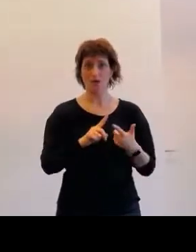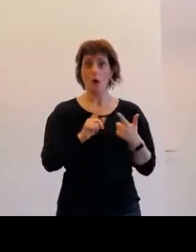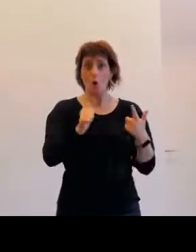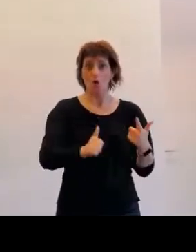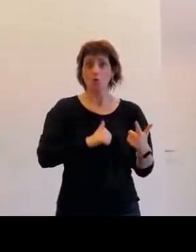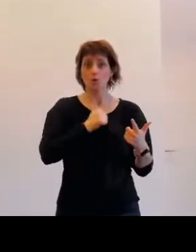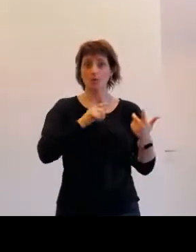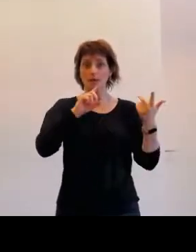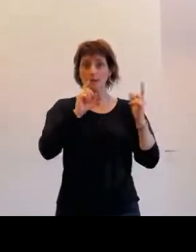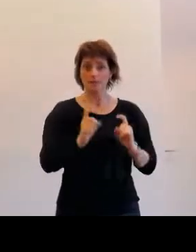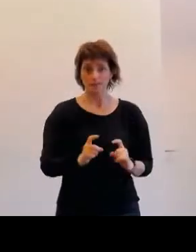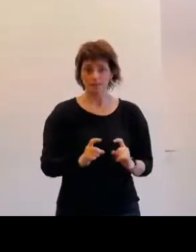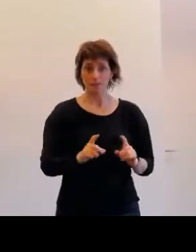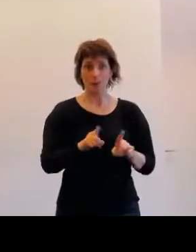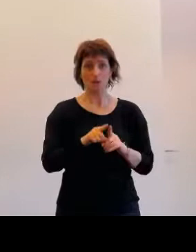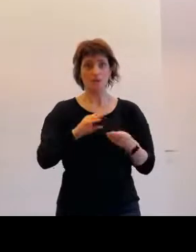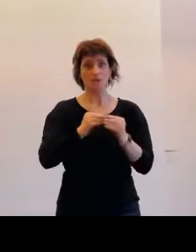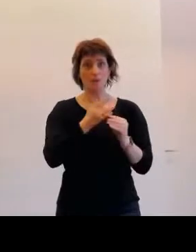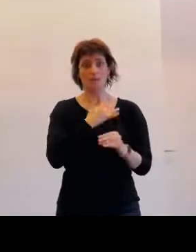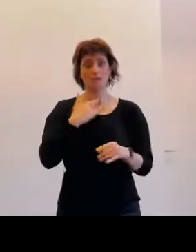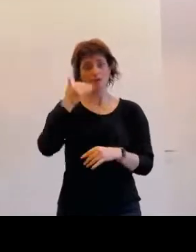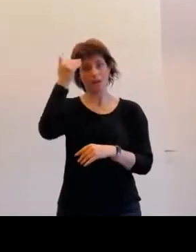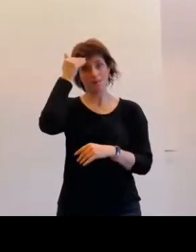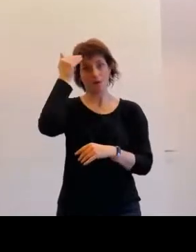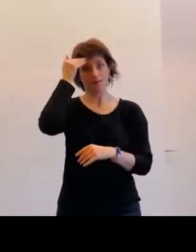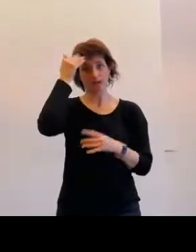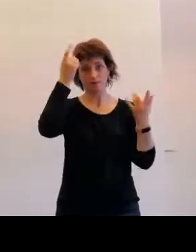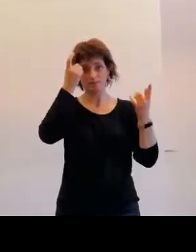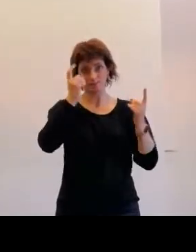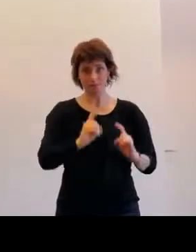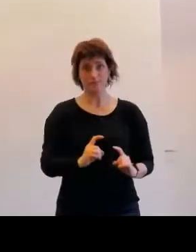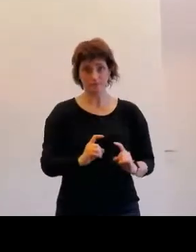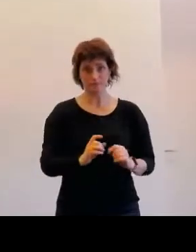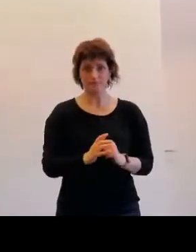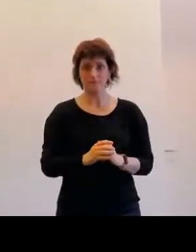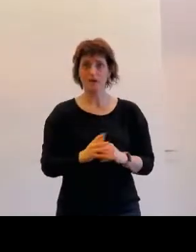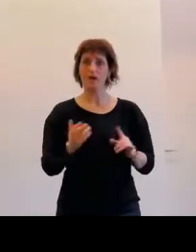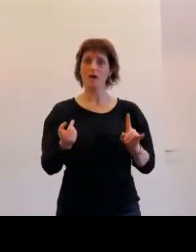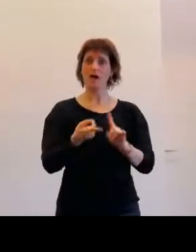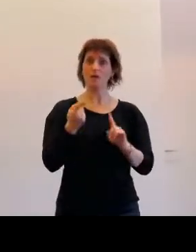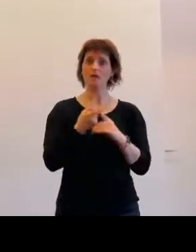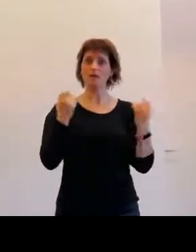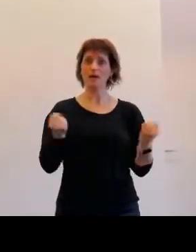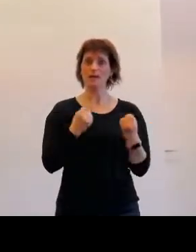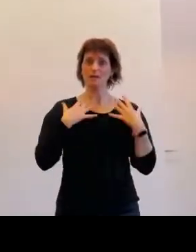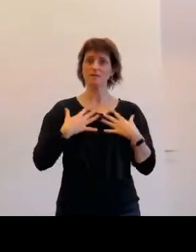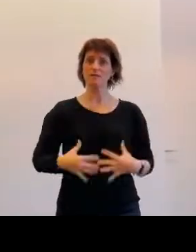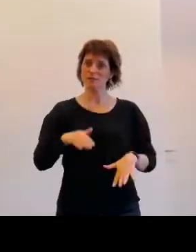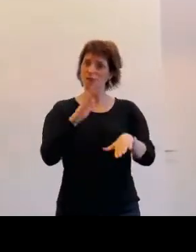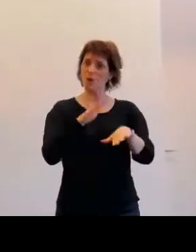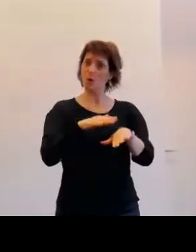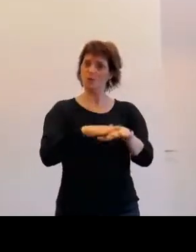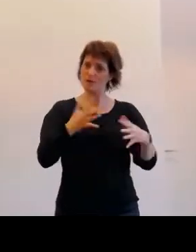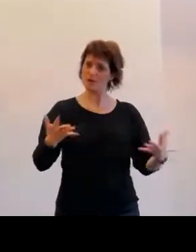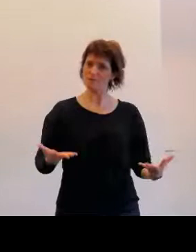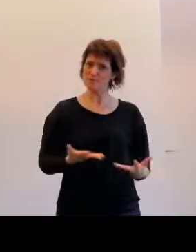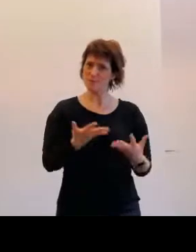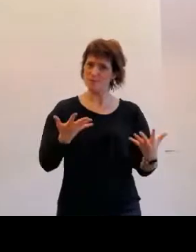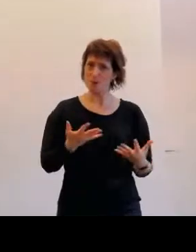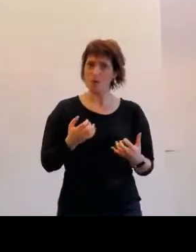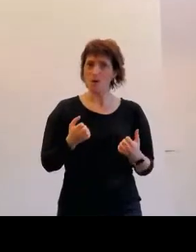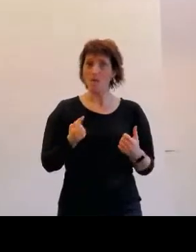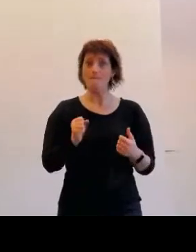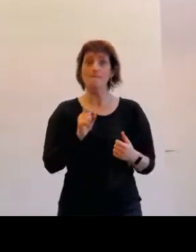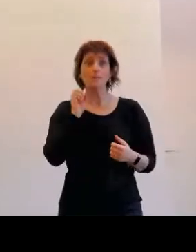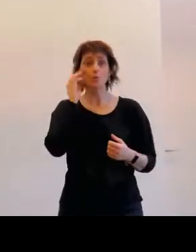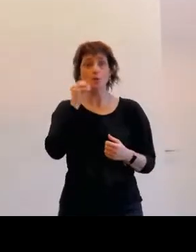et a pu nuire à la santé mentale. Le maintien d'une activité physique est souvent recommandé aux seniors, même quelques pas par jour. Elle